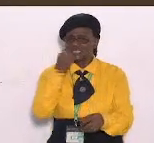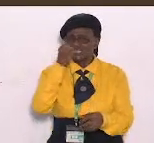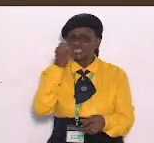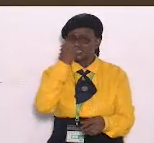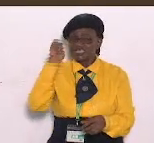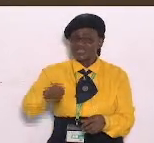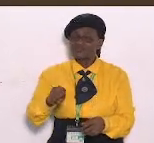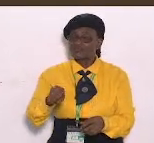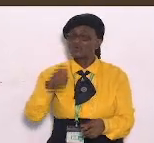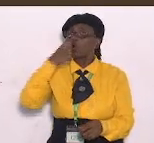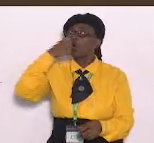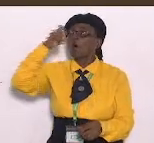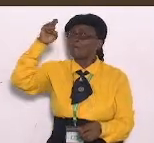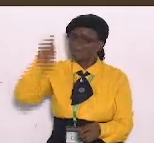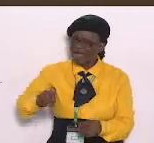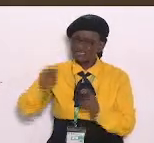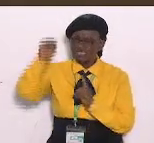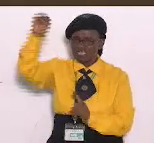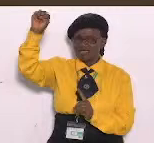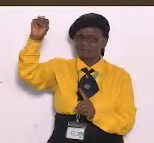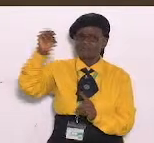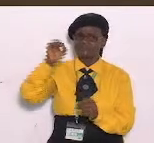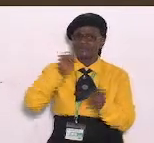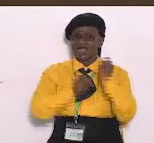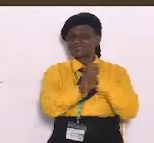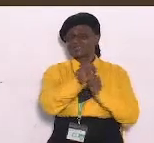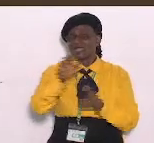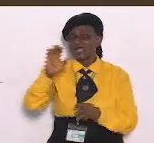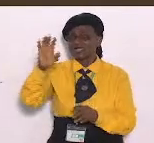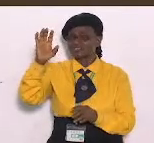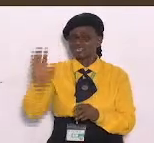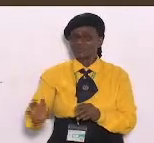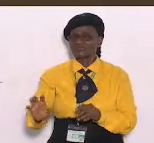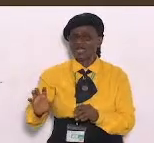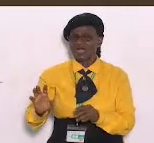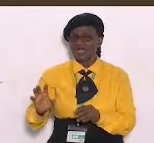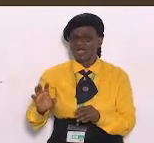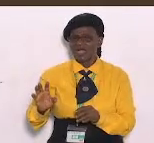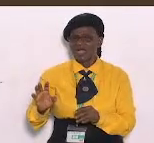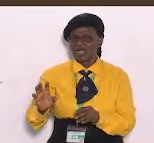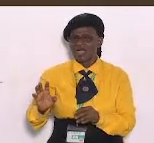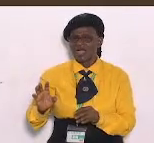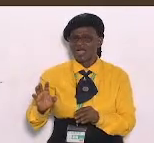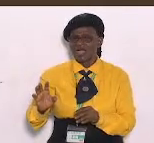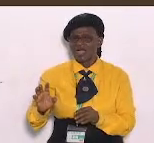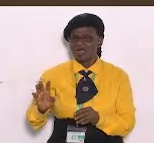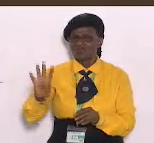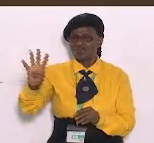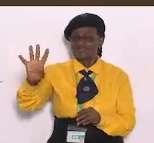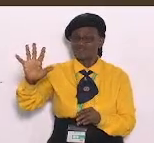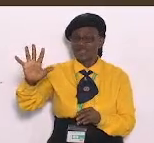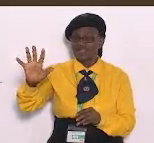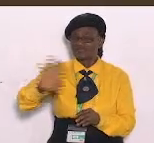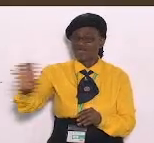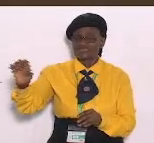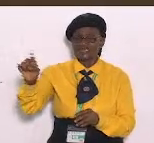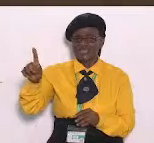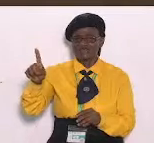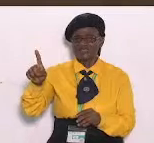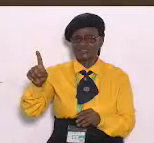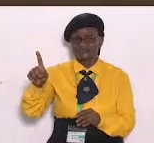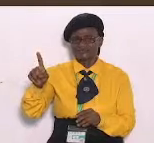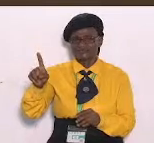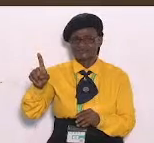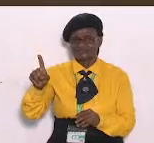vous pouvez le commander Isaïe 45 verset 11aïe 45